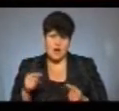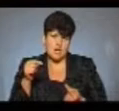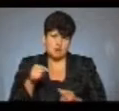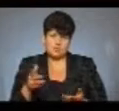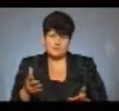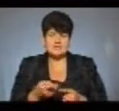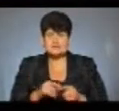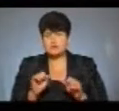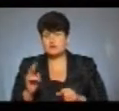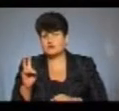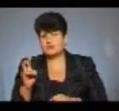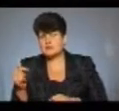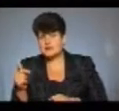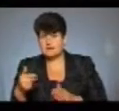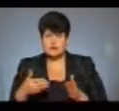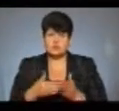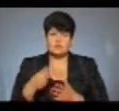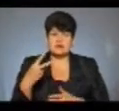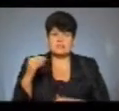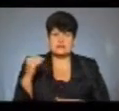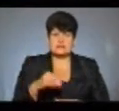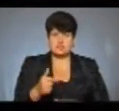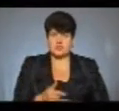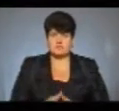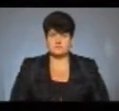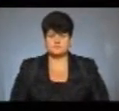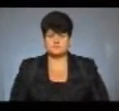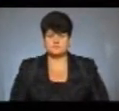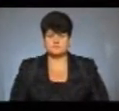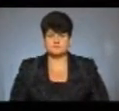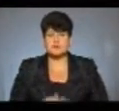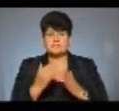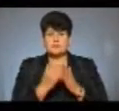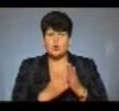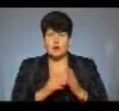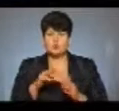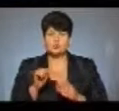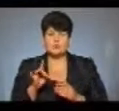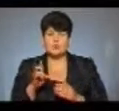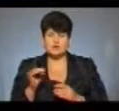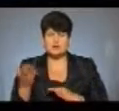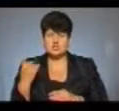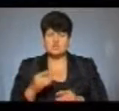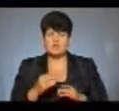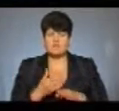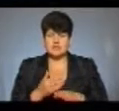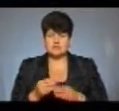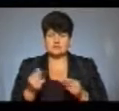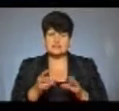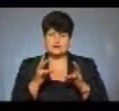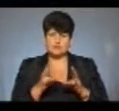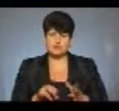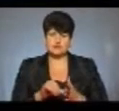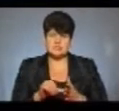Це може бути від 200 гривень і до 20 тисяч. За програмою «Турбота» раніше виділяли кошти травмованим учасникам